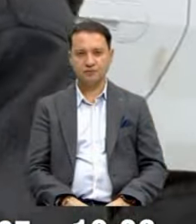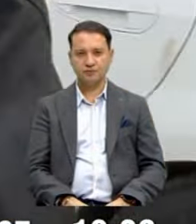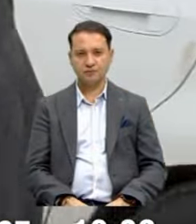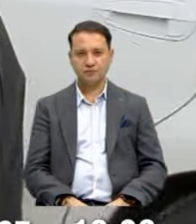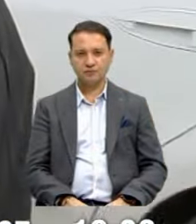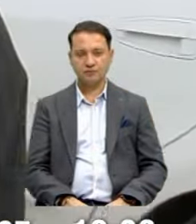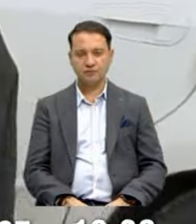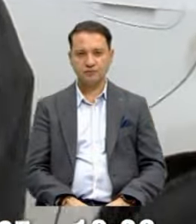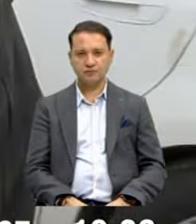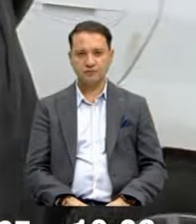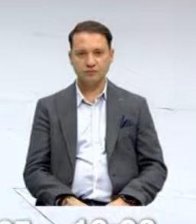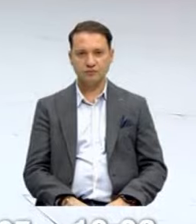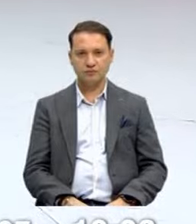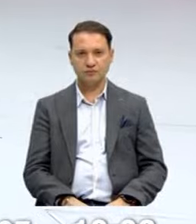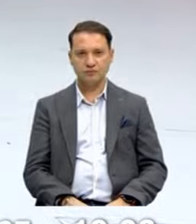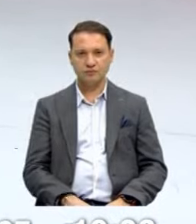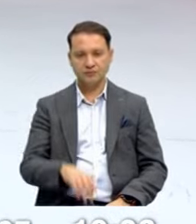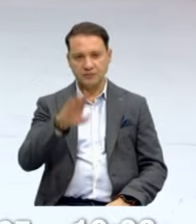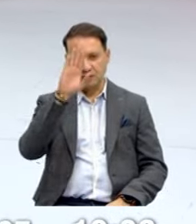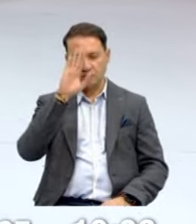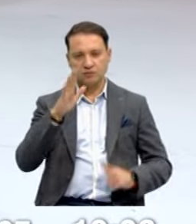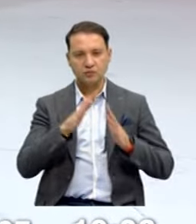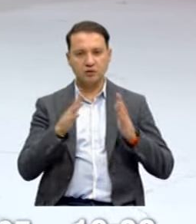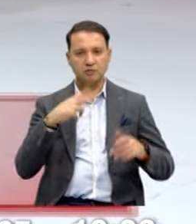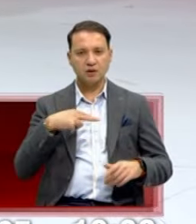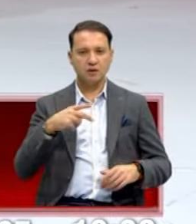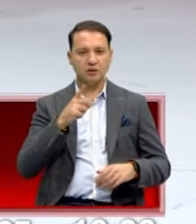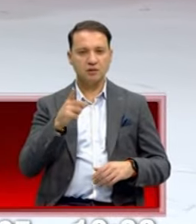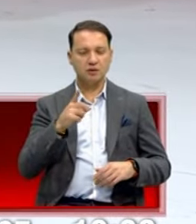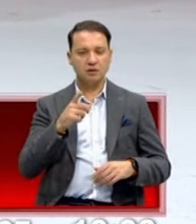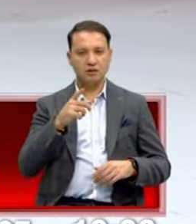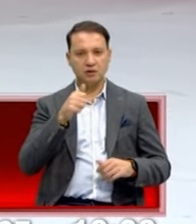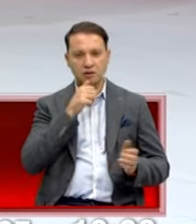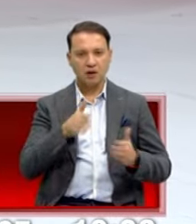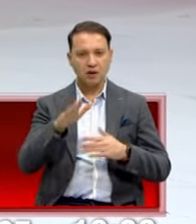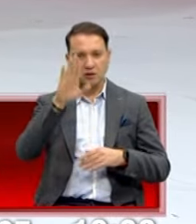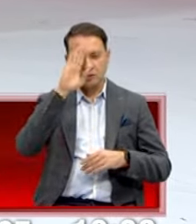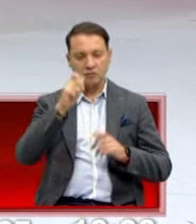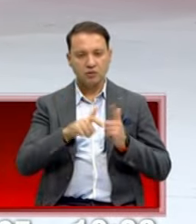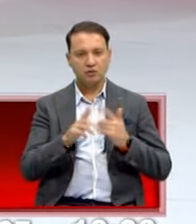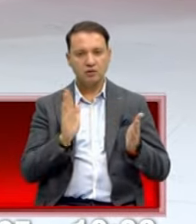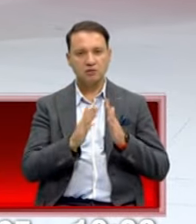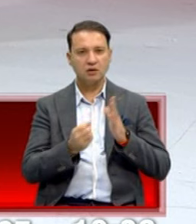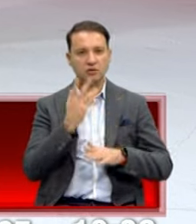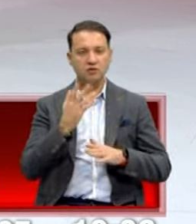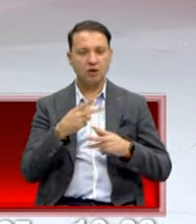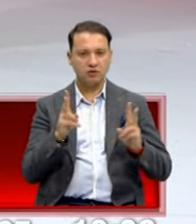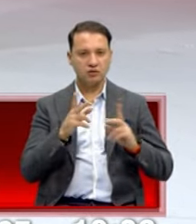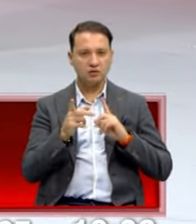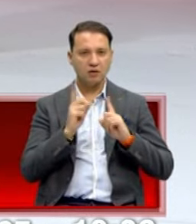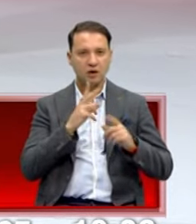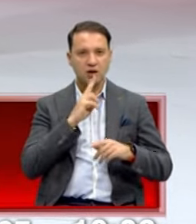üzgünüm. Yardımcı olun. İstanbul Büyükşehir Belediyesi'nin Kanal İstanbul projesine karşı açtığı davada karar